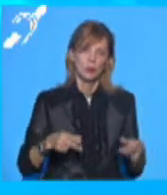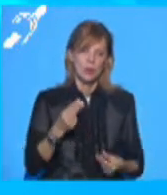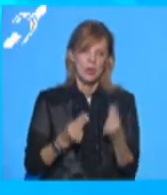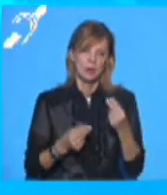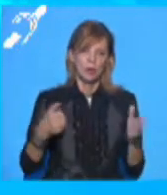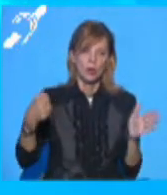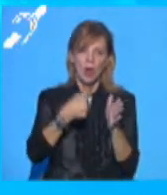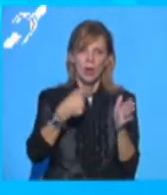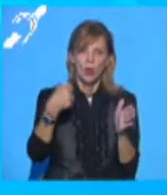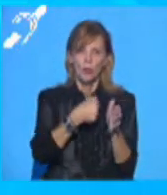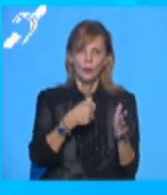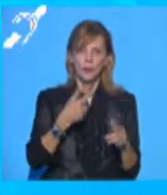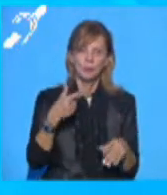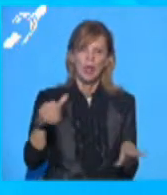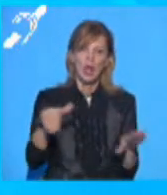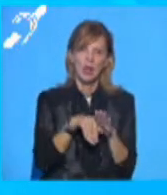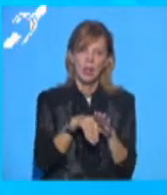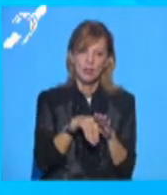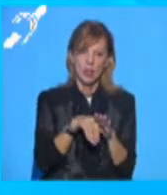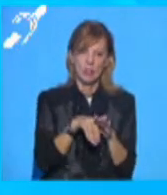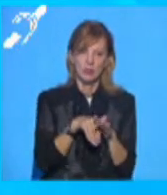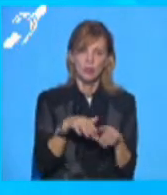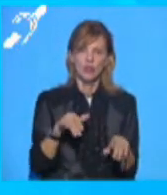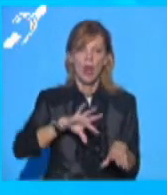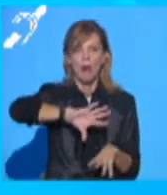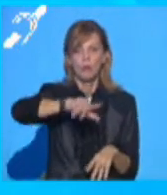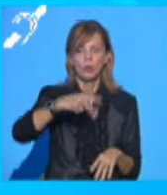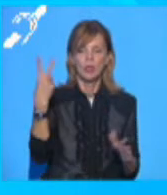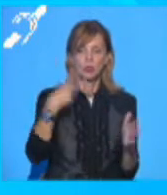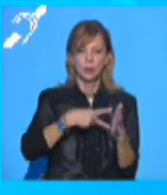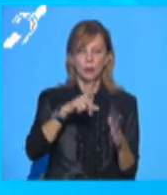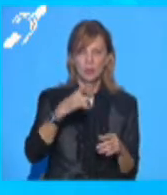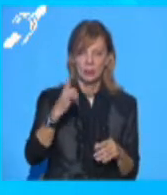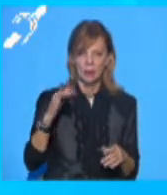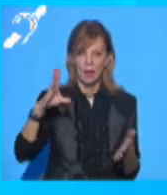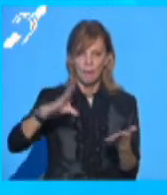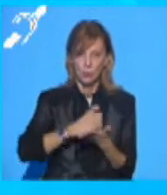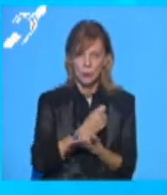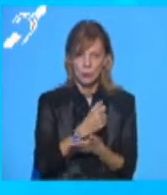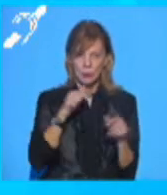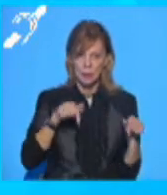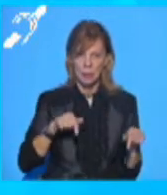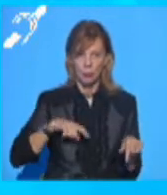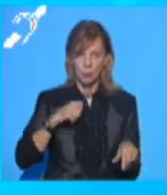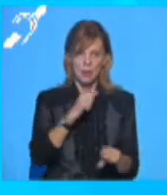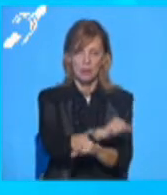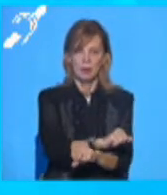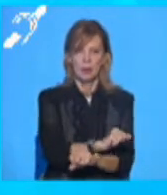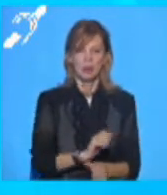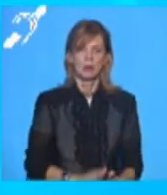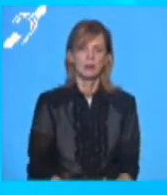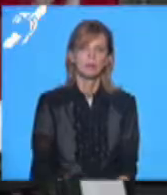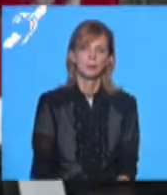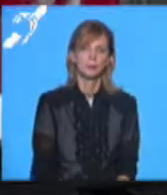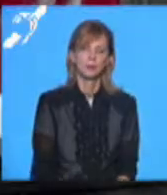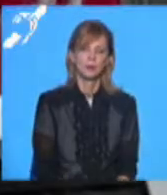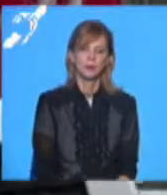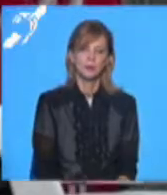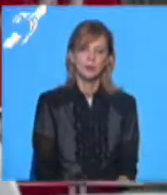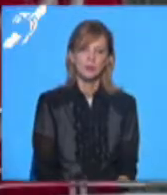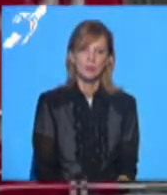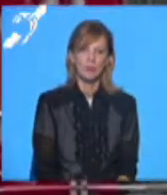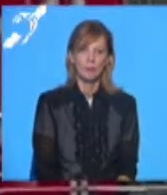Pitești. El a agresat-o pe angajata sălii de jocuri și a furat 2000 de lei. A fost prins, chiar acum este în arest.